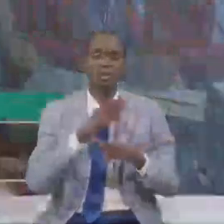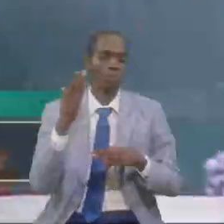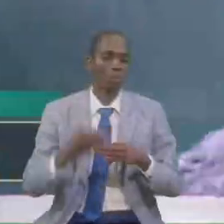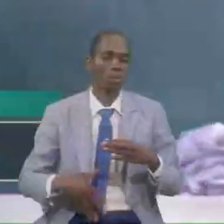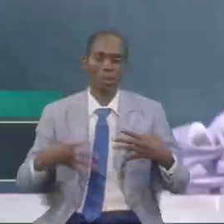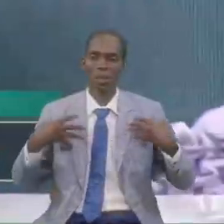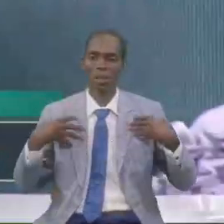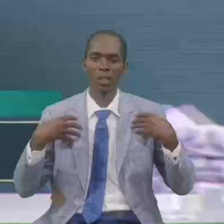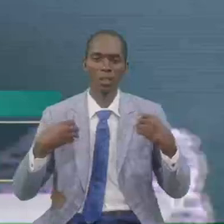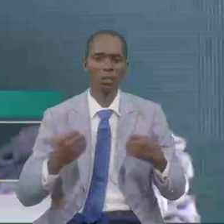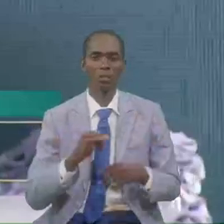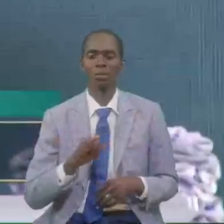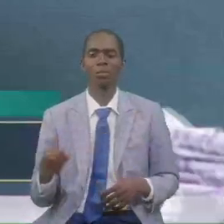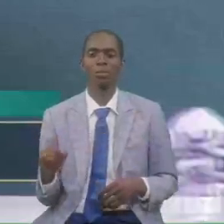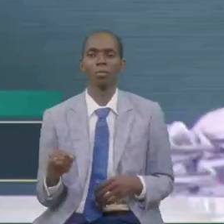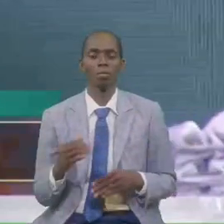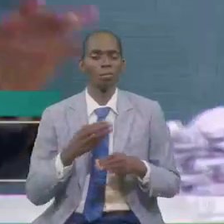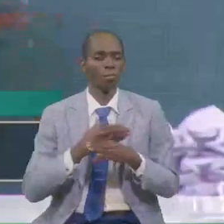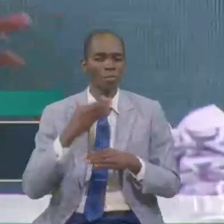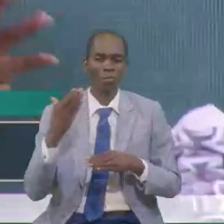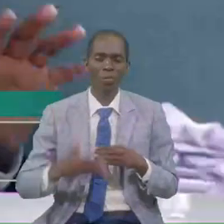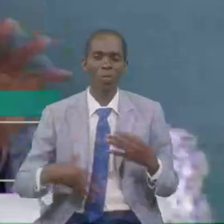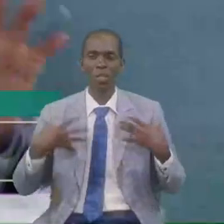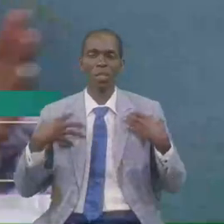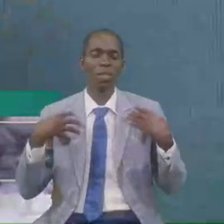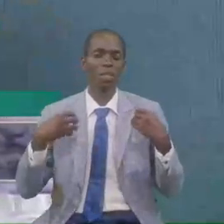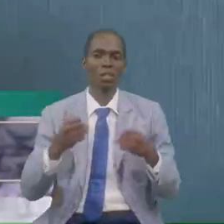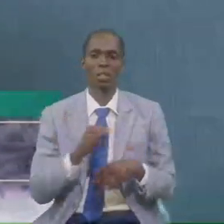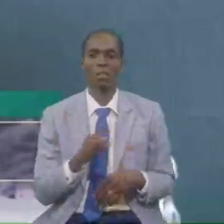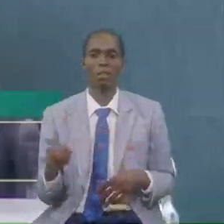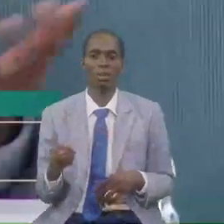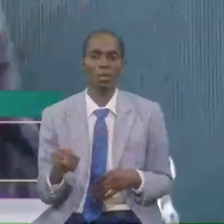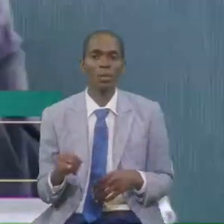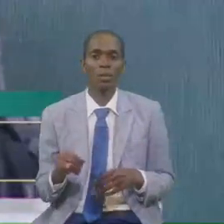Le H, c'est la guérison holistique. La guérison holistique.